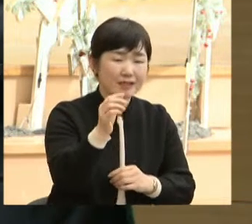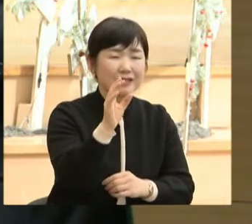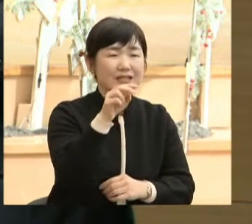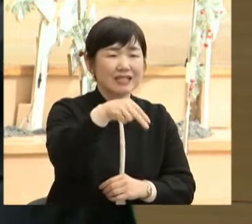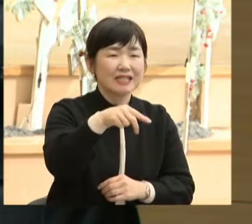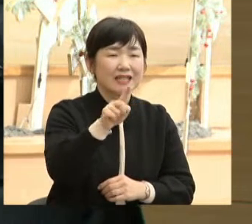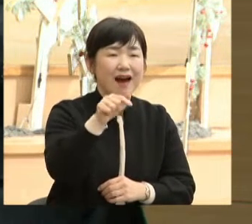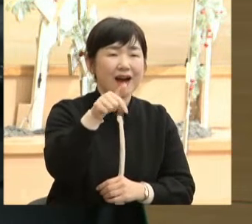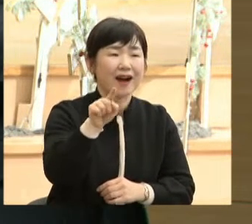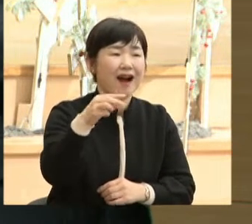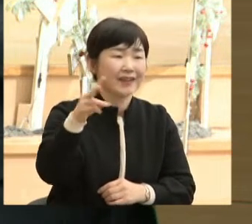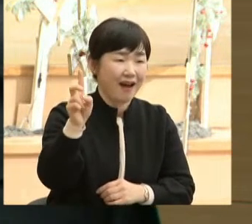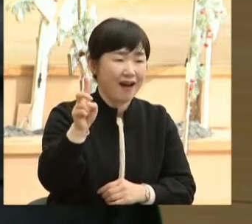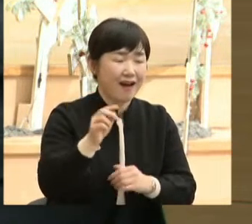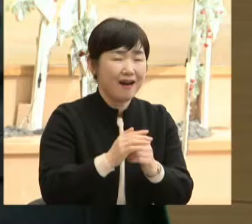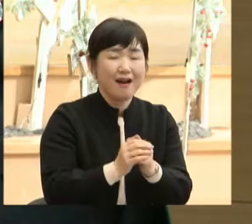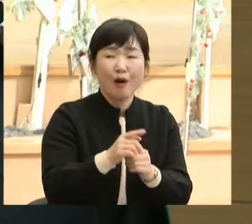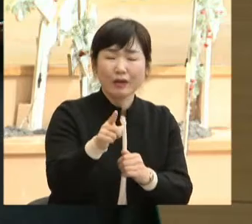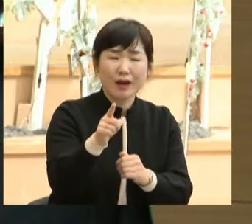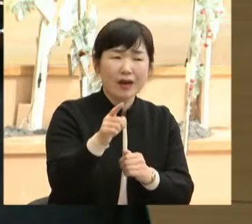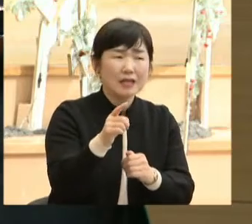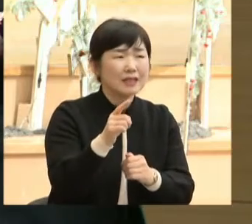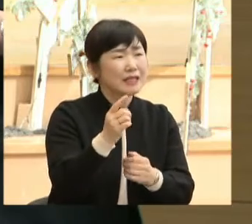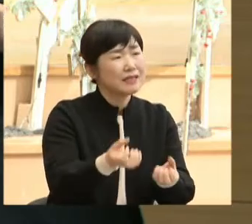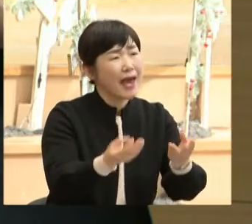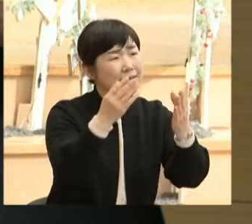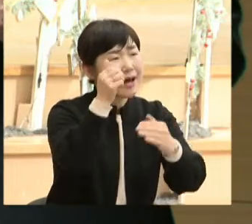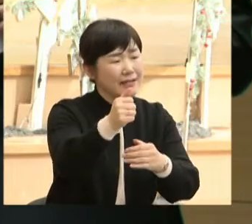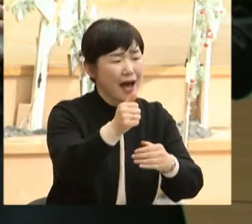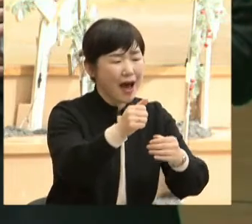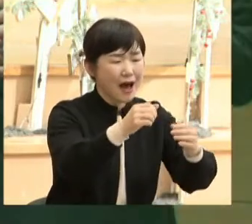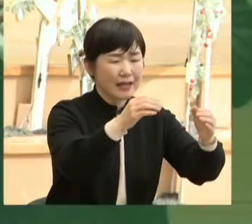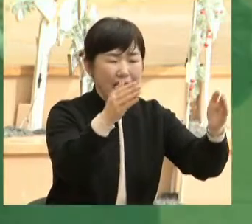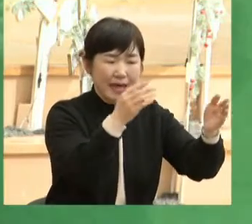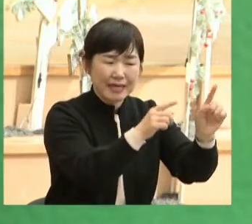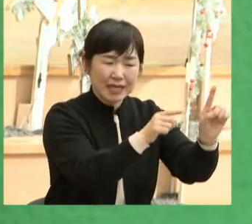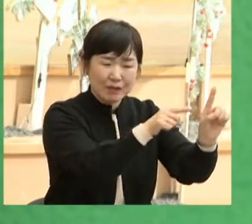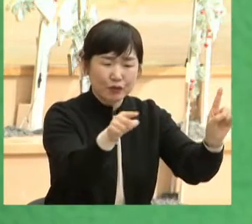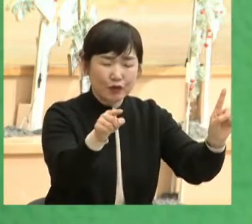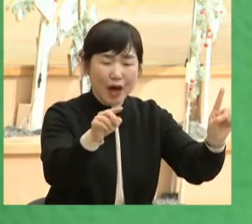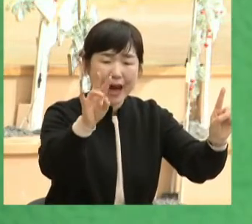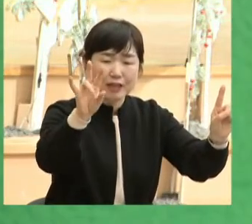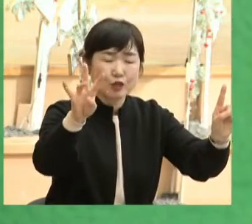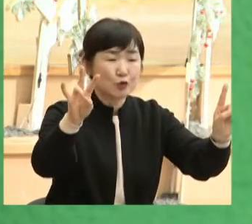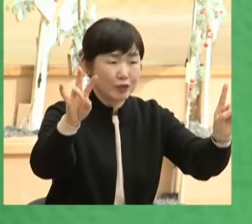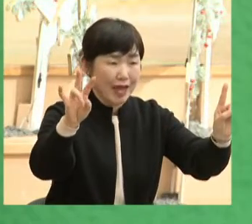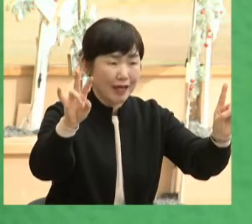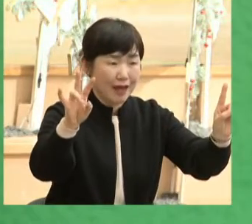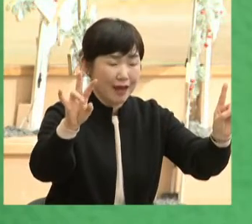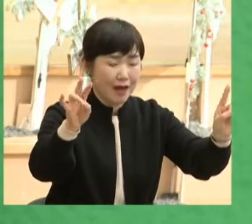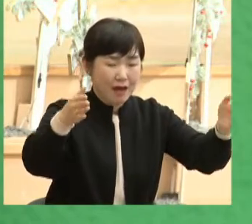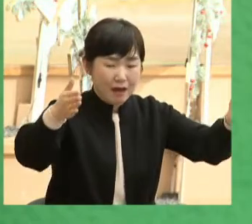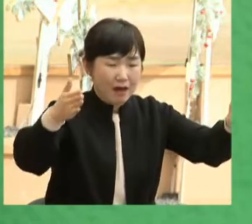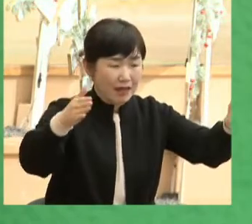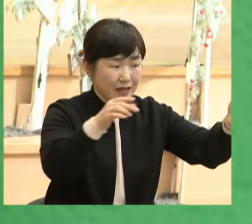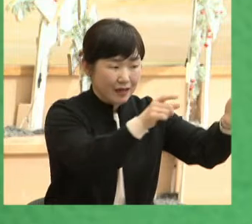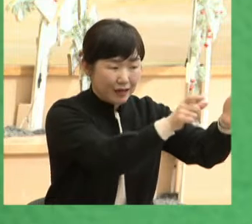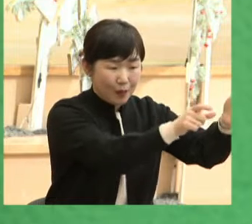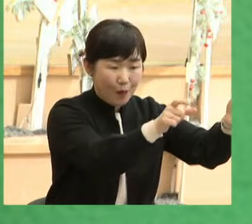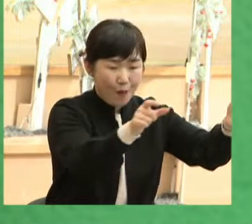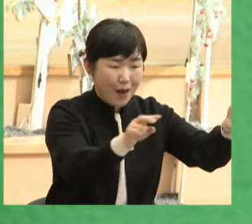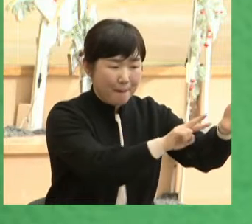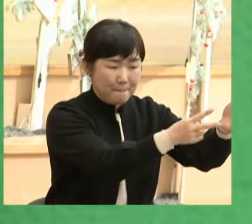반열에 송탄 제사장 있습니다 여러분 그 당시 뉴 대제사장은 24개 반열로